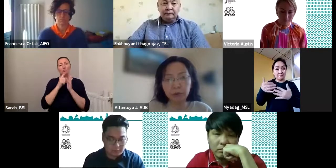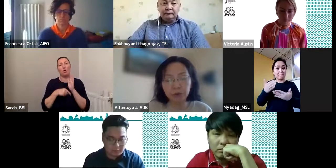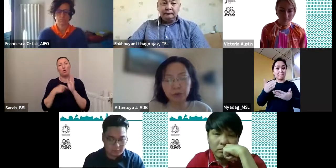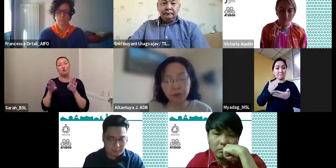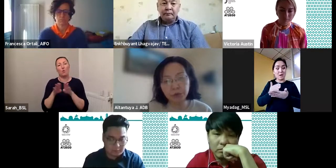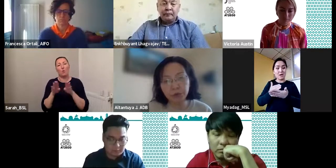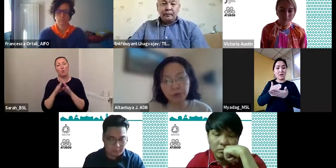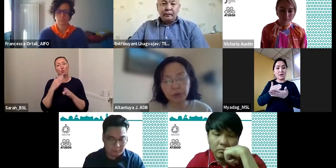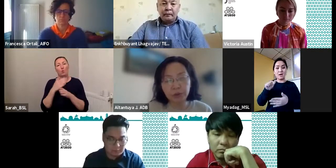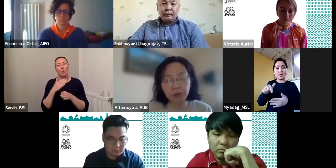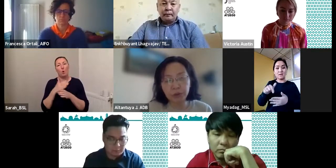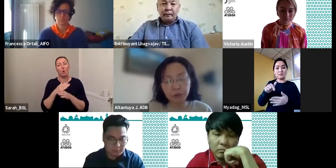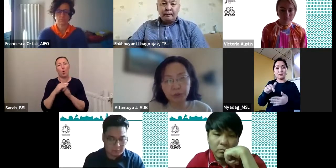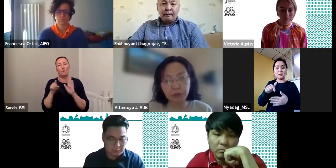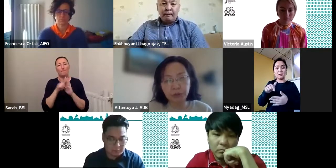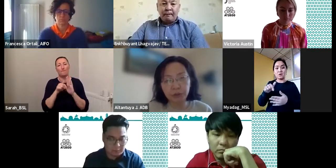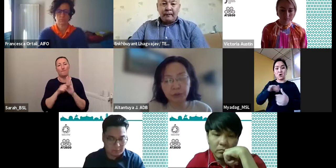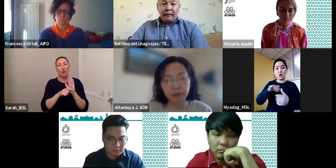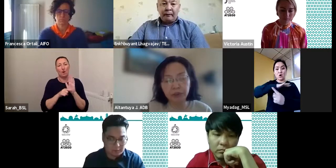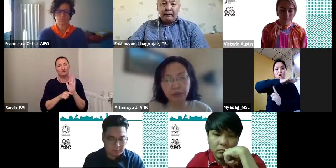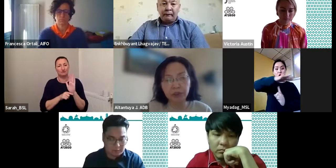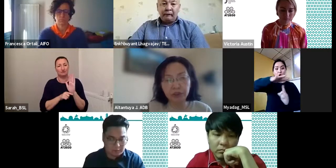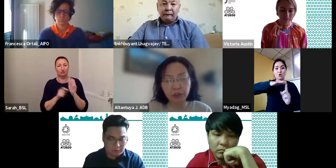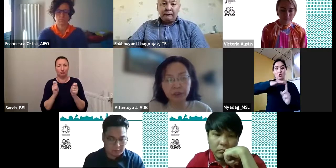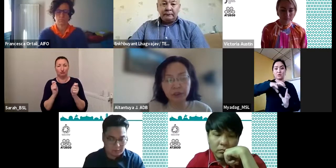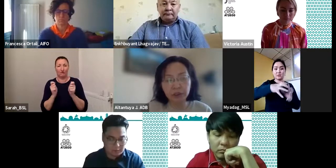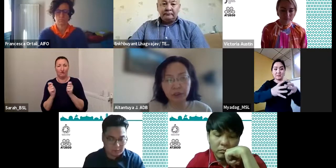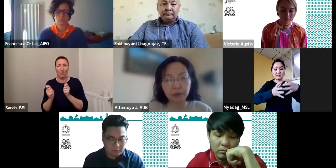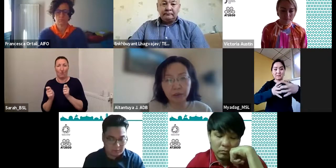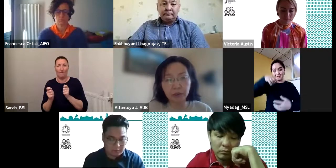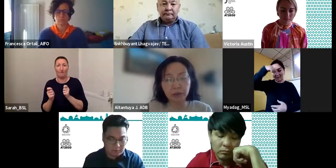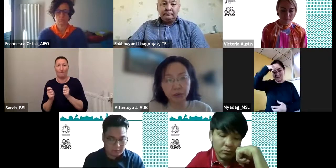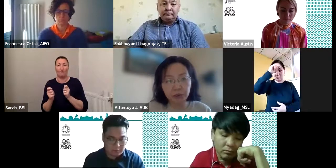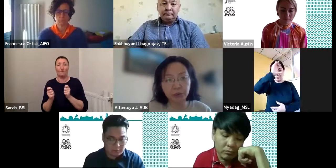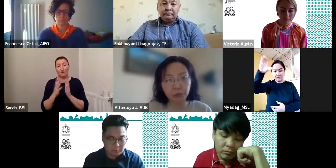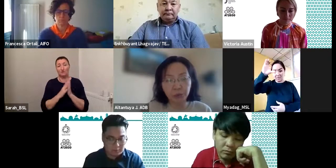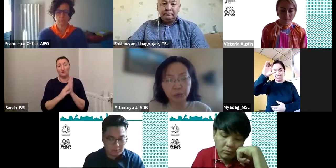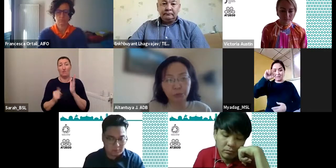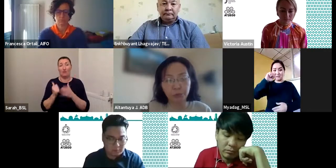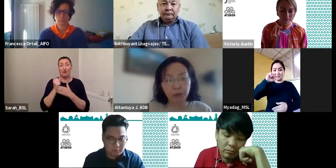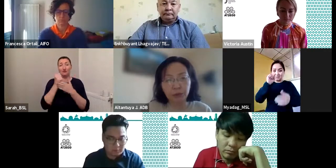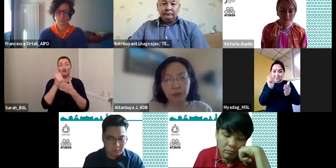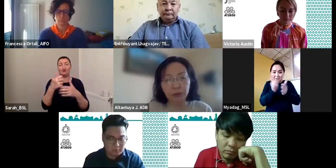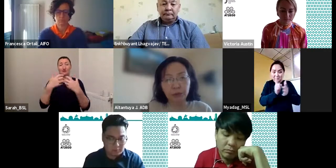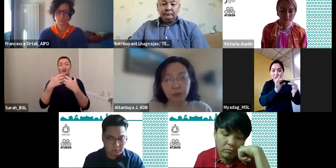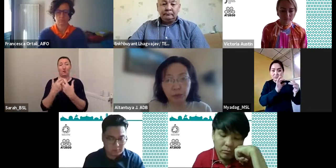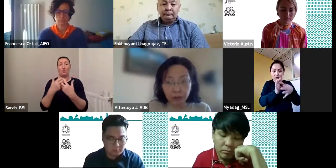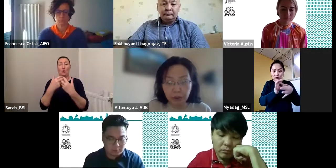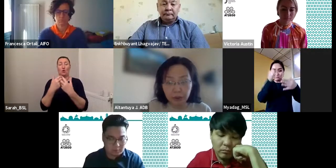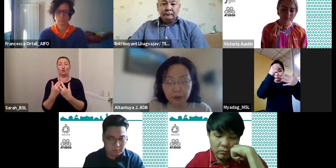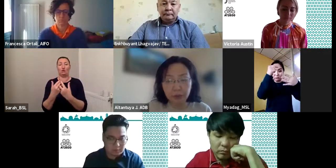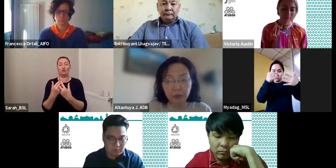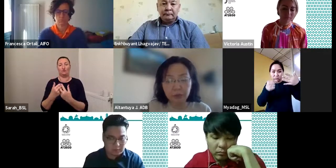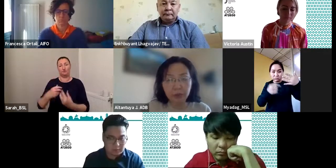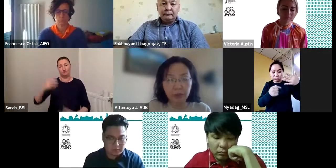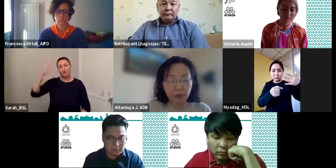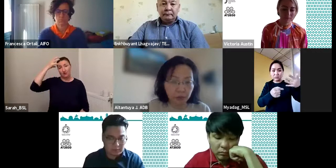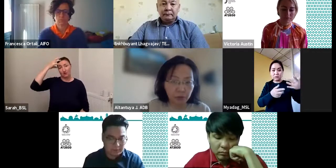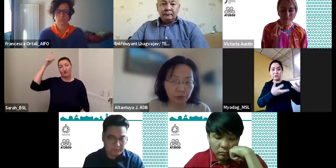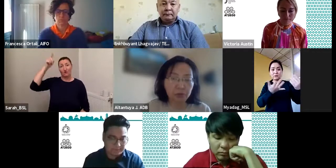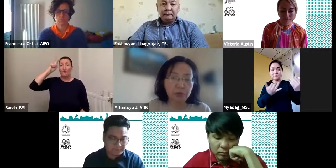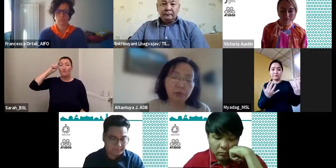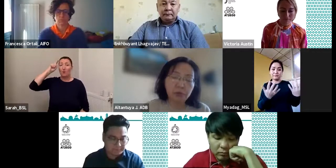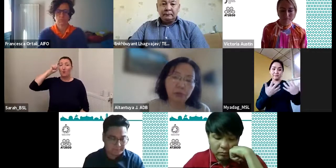одоо тэр орчин үеийн дэлхийн эрүүлэндээ байгууллагын тавьж байгаа нийт шаардлагатай жагсаалтуудтайгаа уялддаг юм уу юм уу? Тэгээд хүнийхээ хэрэгцээг авч байгаа